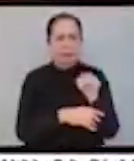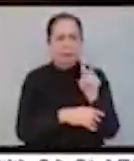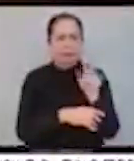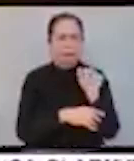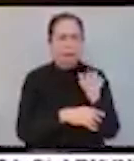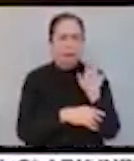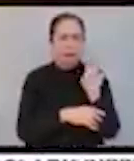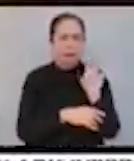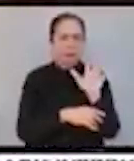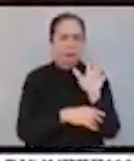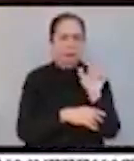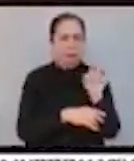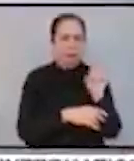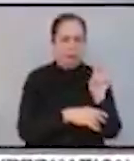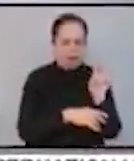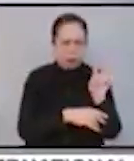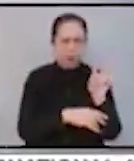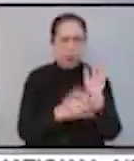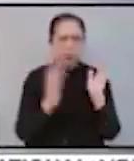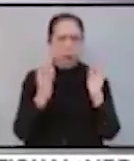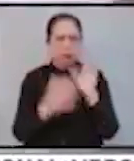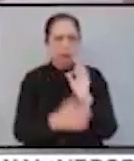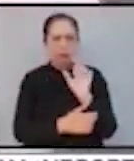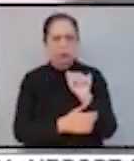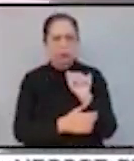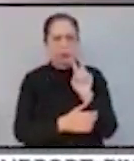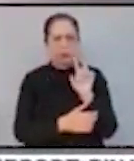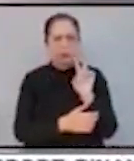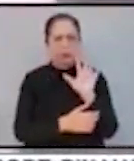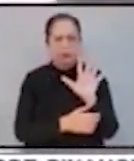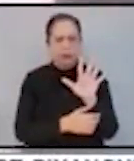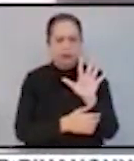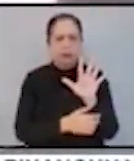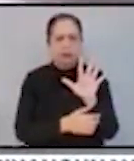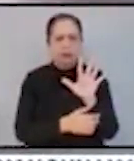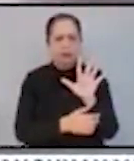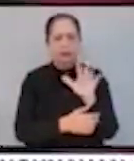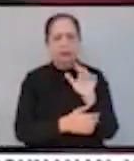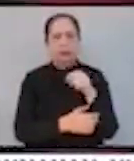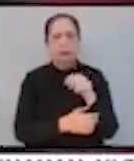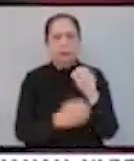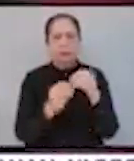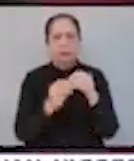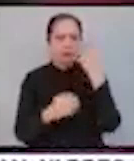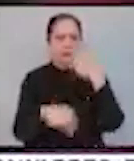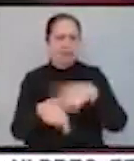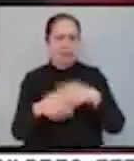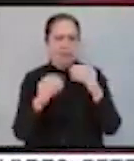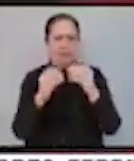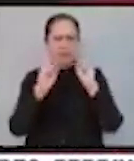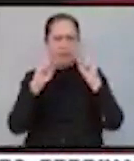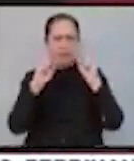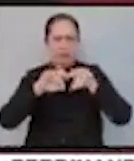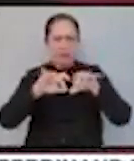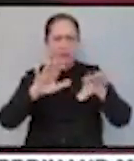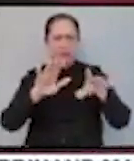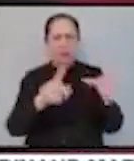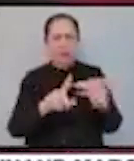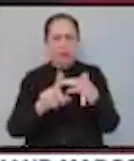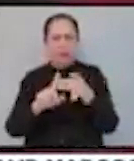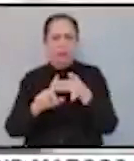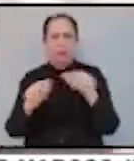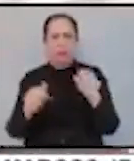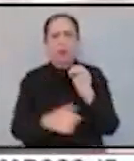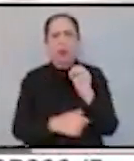BA.2.75.2 kumpara sa BA.2.75. Apat na beses itong mas nakakahawa. Sa ngayon, Moderna vaccine pa